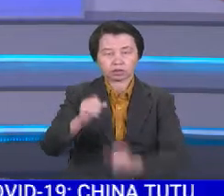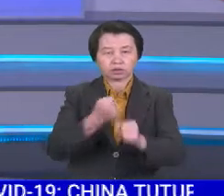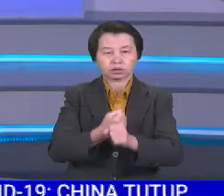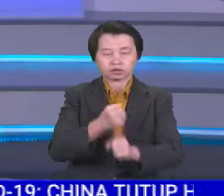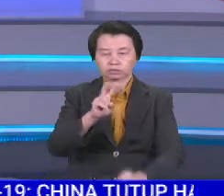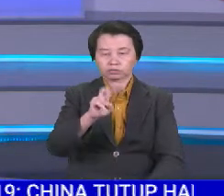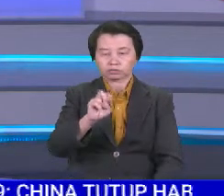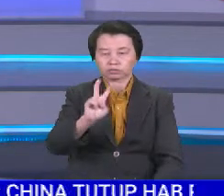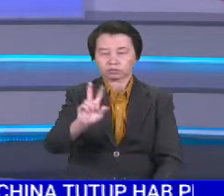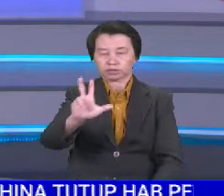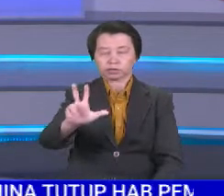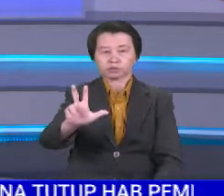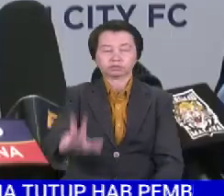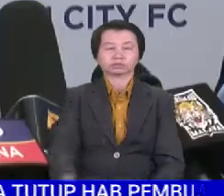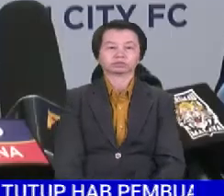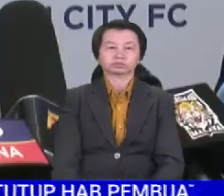2023